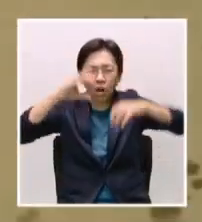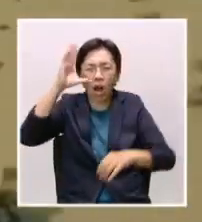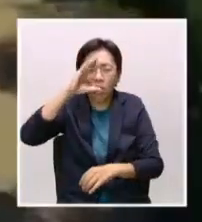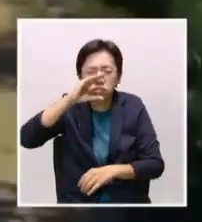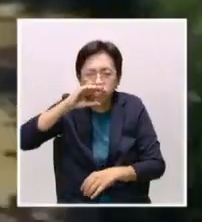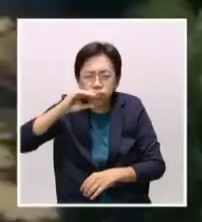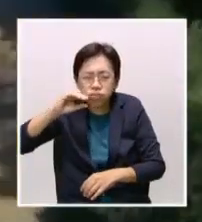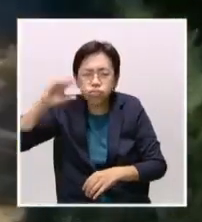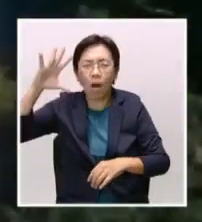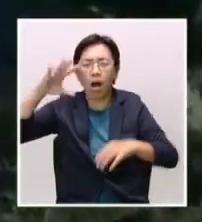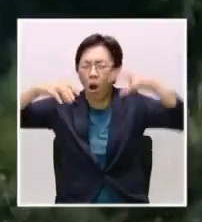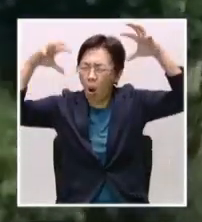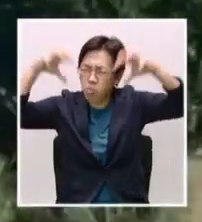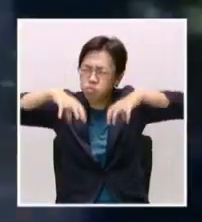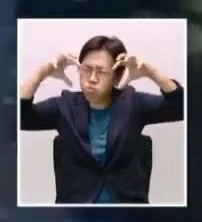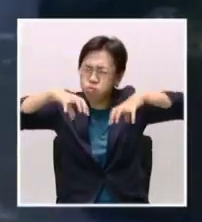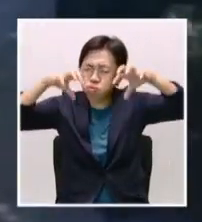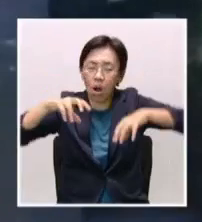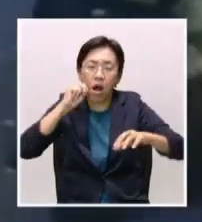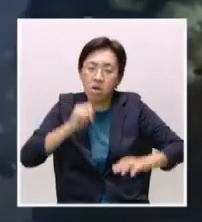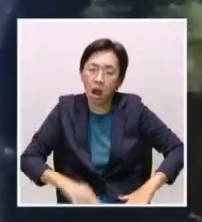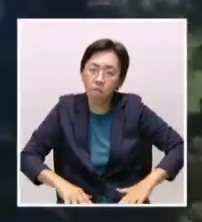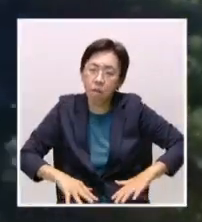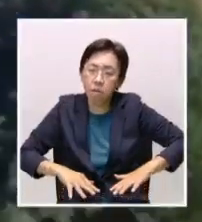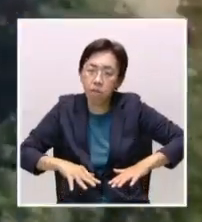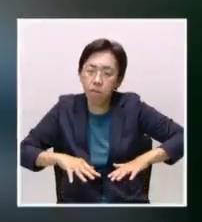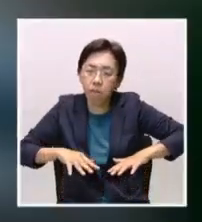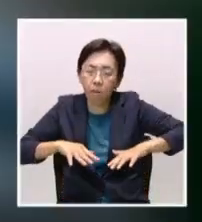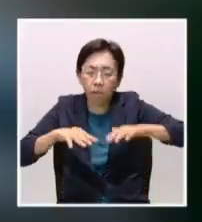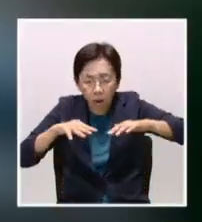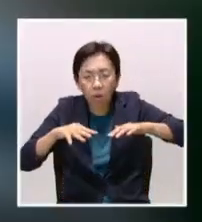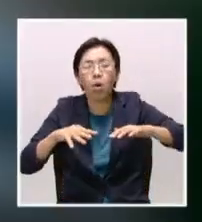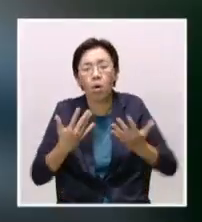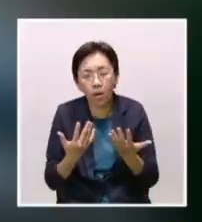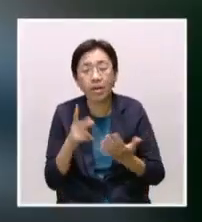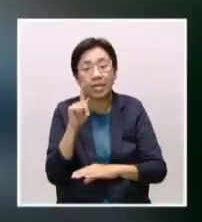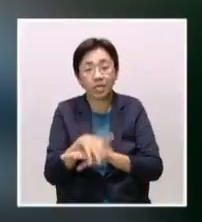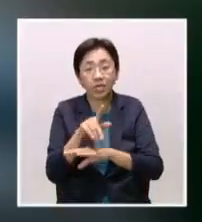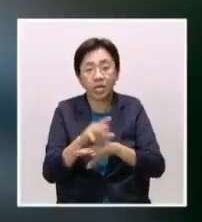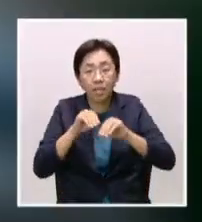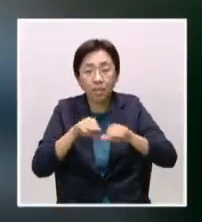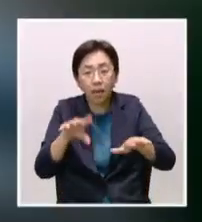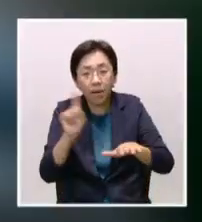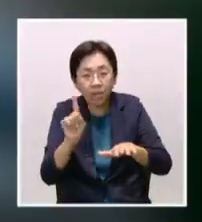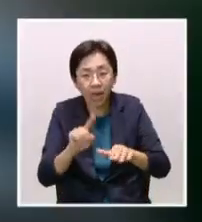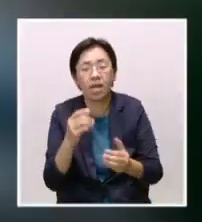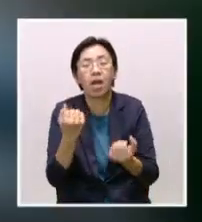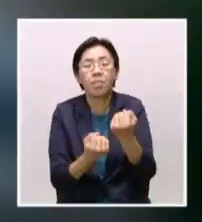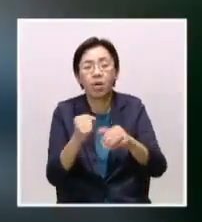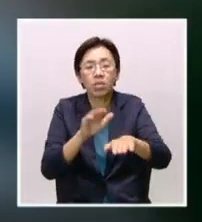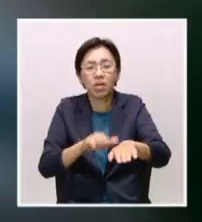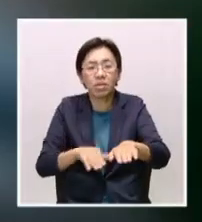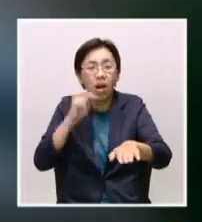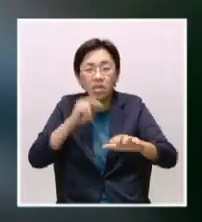น้ำท่วมฉับพลันรอยเตอร์สยังเปิดภาพล่าสุดจากโซเชียลมีเดียค่ะมีรถหลายคันจอดกลางถน